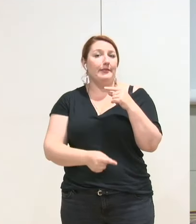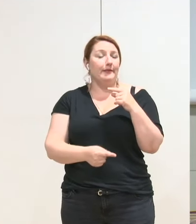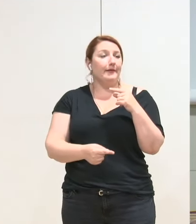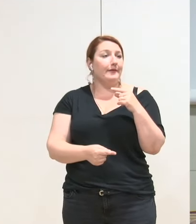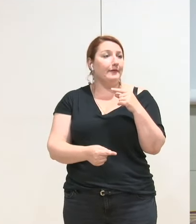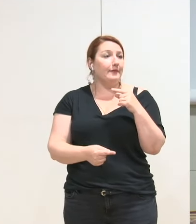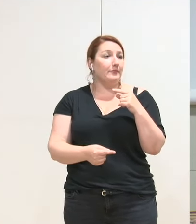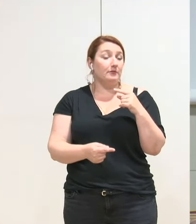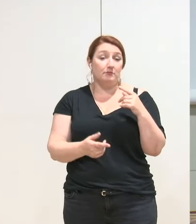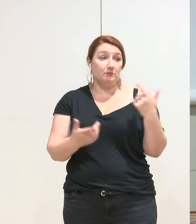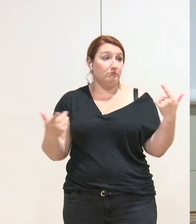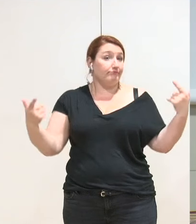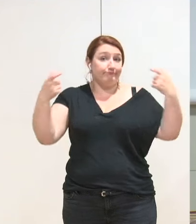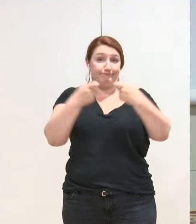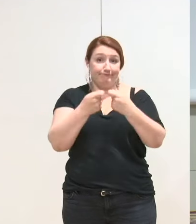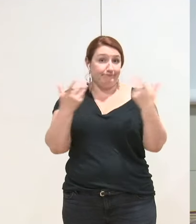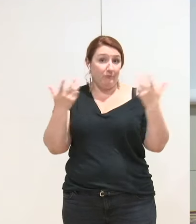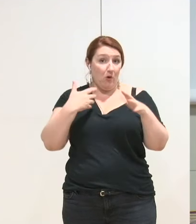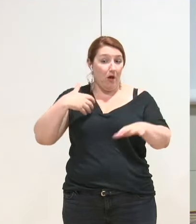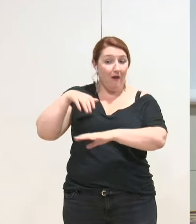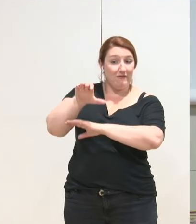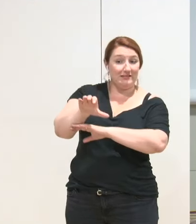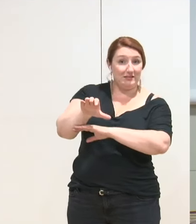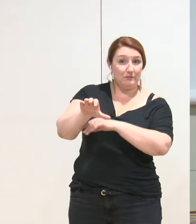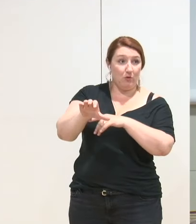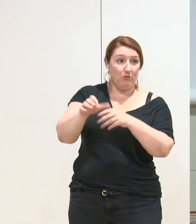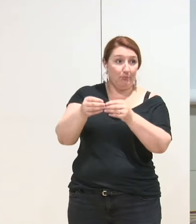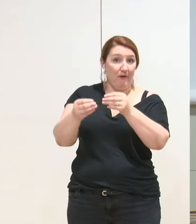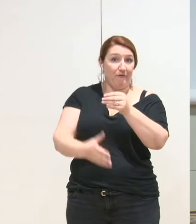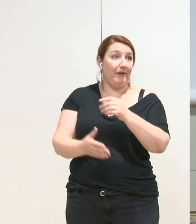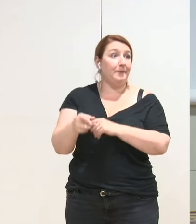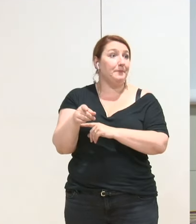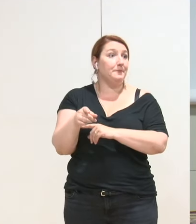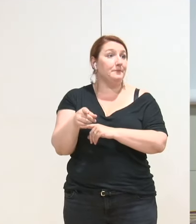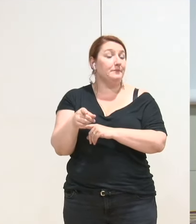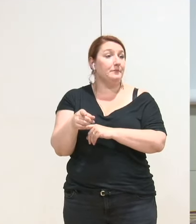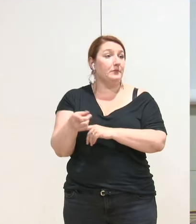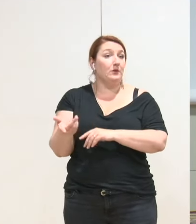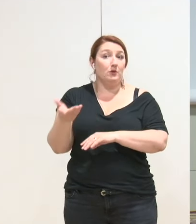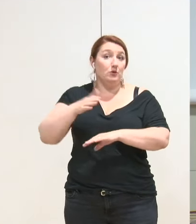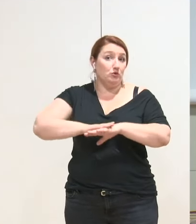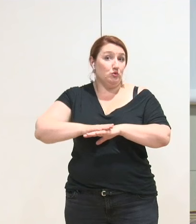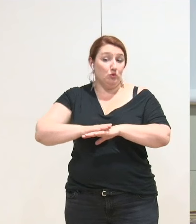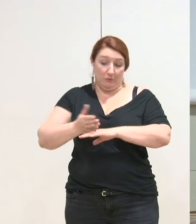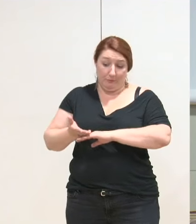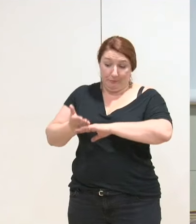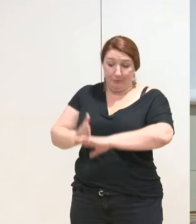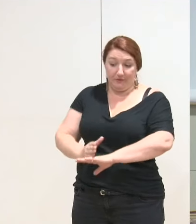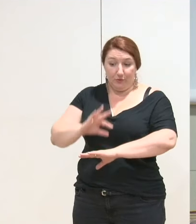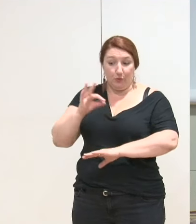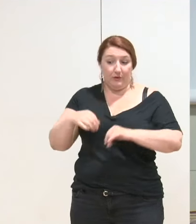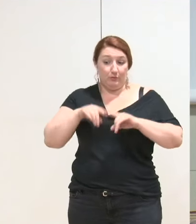souscrit correspond à des investissements qui ont pas été réalisés mais qui avaient pourtant étit euh prévu au